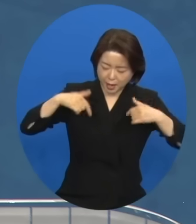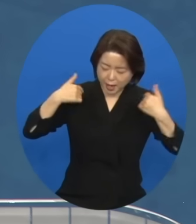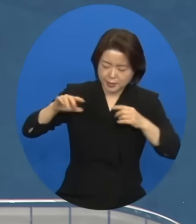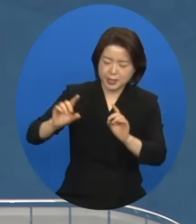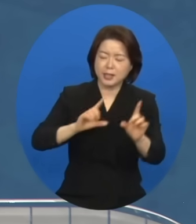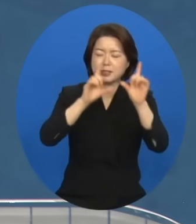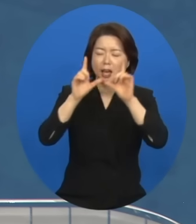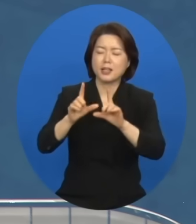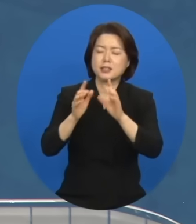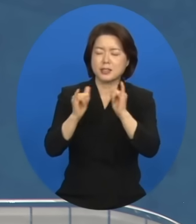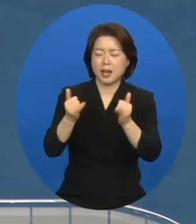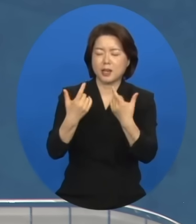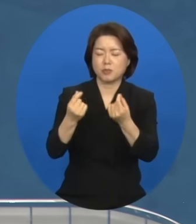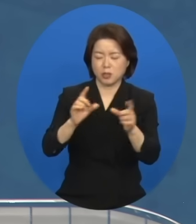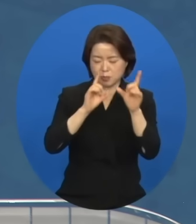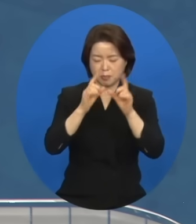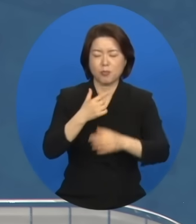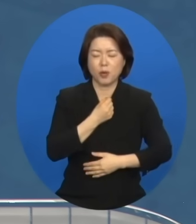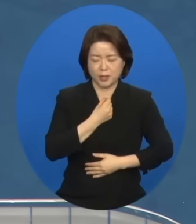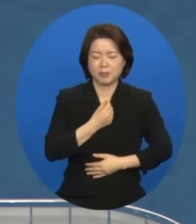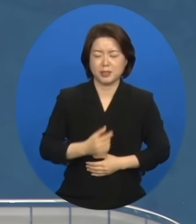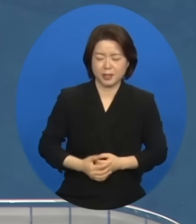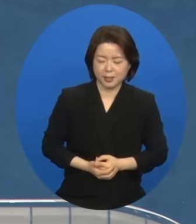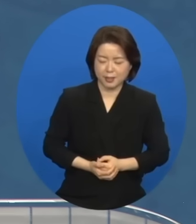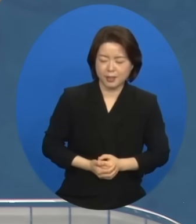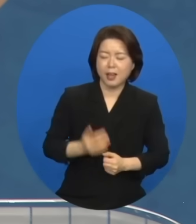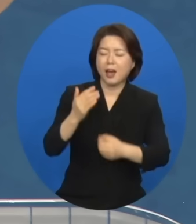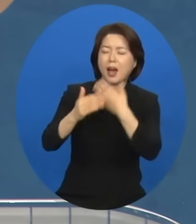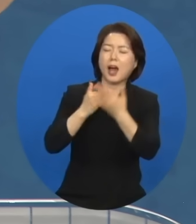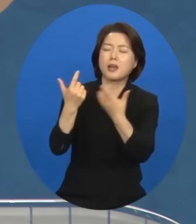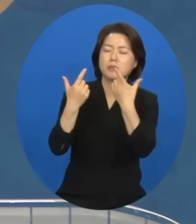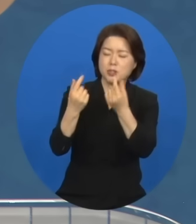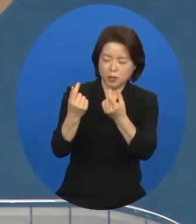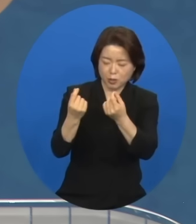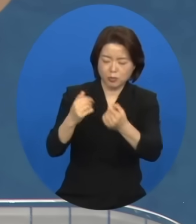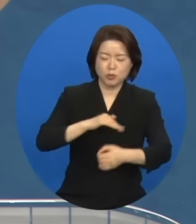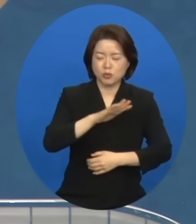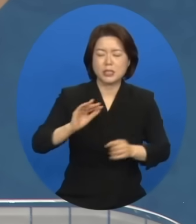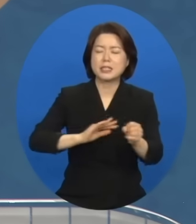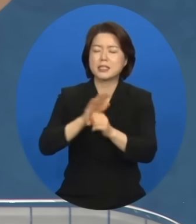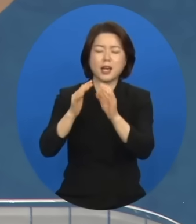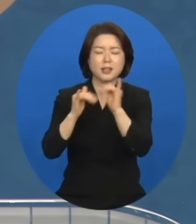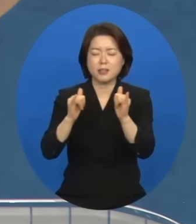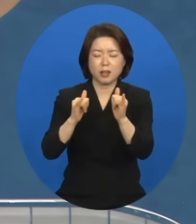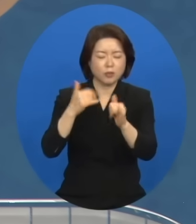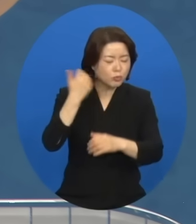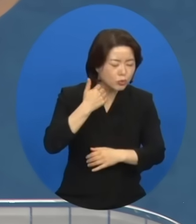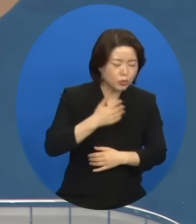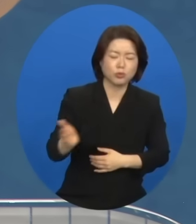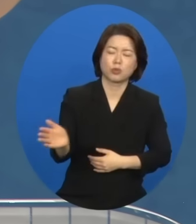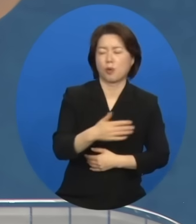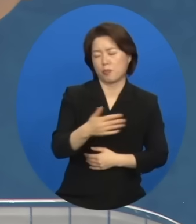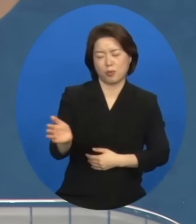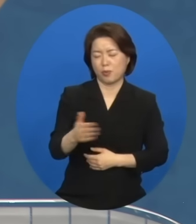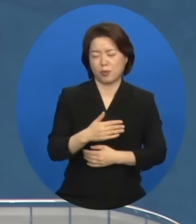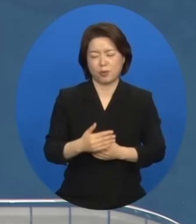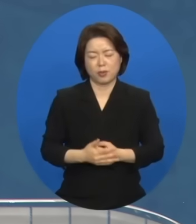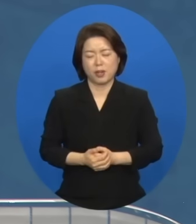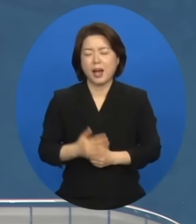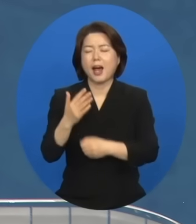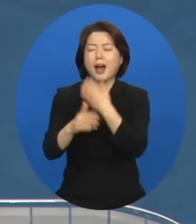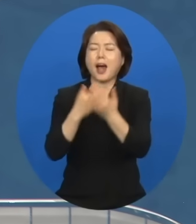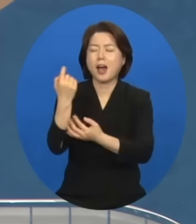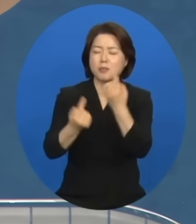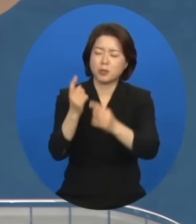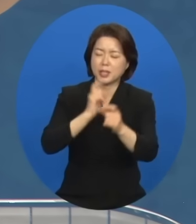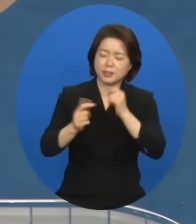자로 그렇게 살기를 원합니다. 하나님처럼 우리를 사랑하시는 분이 또 누가 있겠습니까? 하나님보다